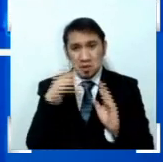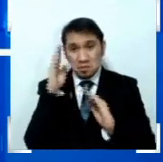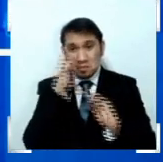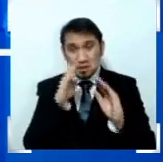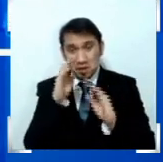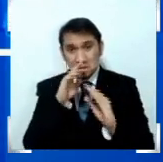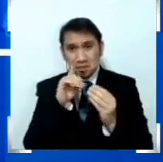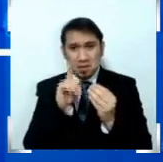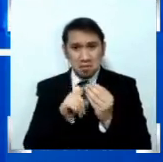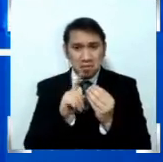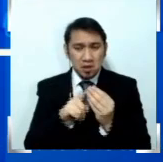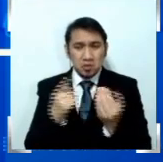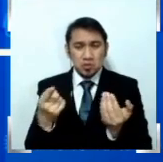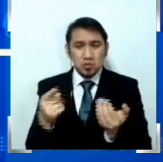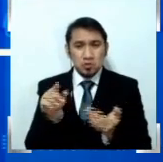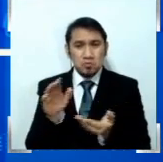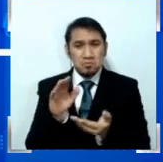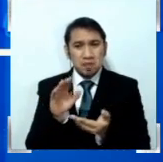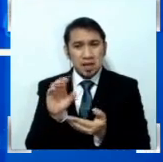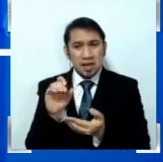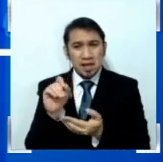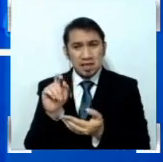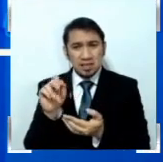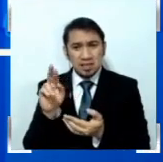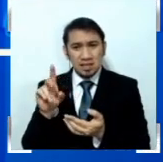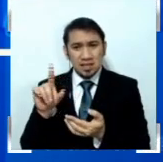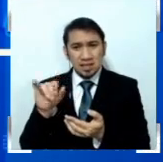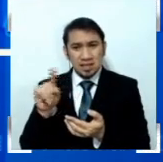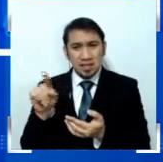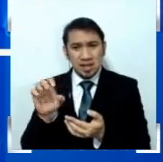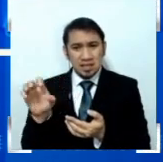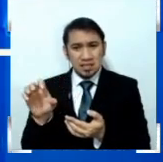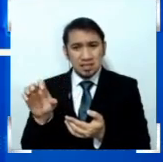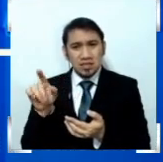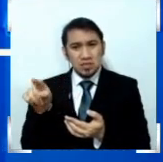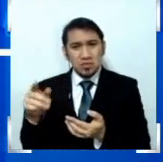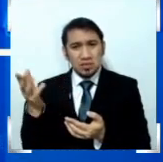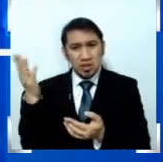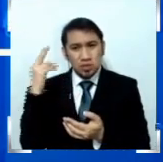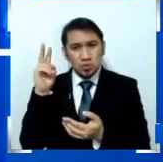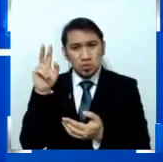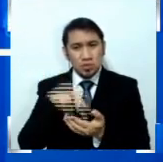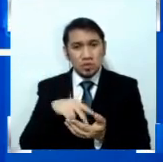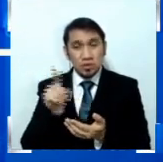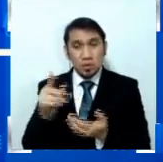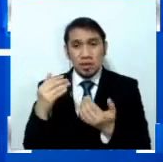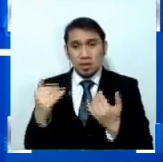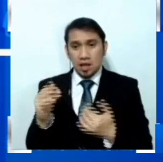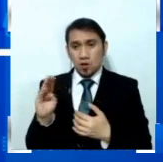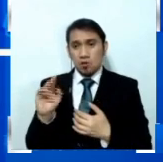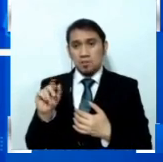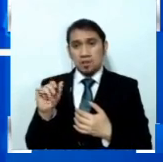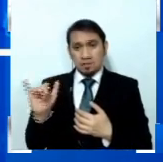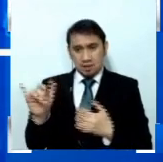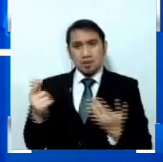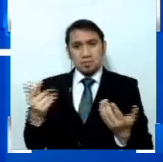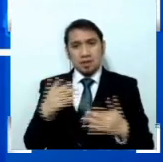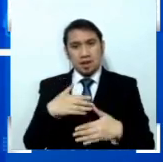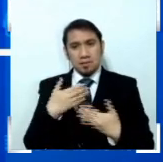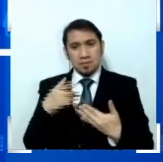sterilizer para sa ospital ng Makati noong taong 2000 at 2001. Ikinatuwa ng kampo ni Binay ang desisyon ng